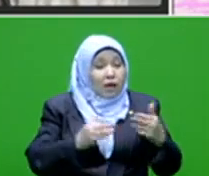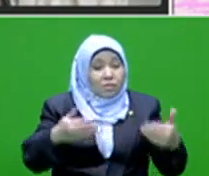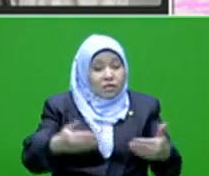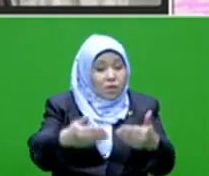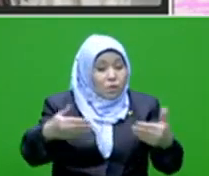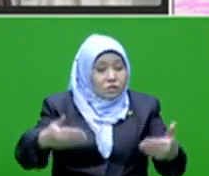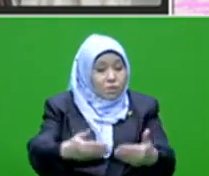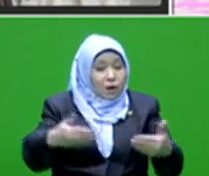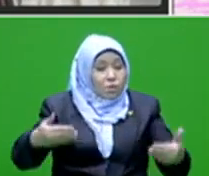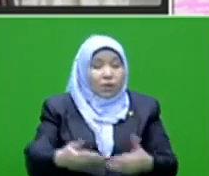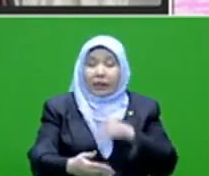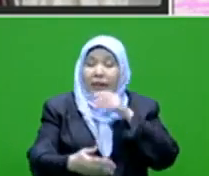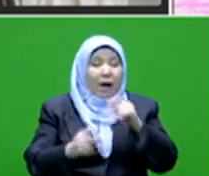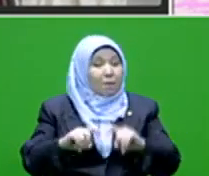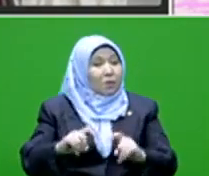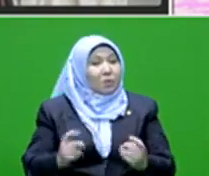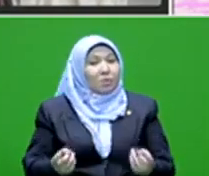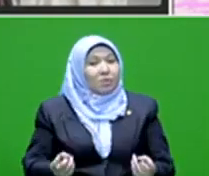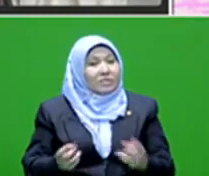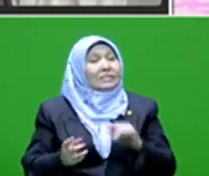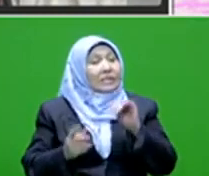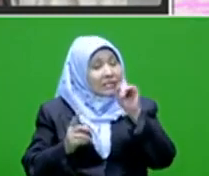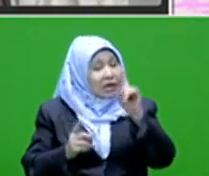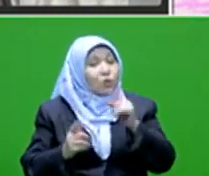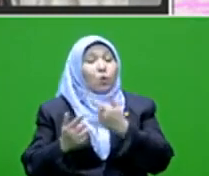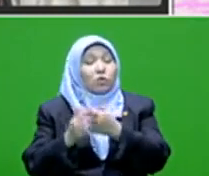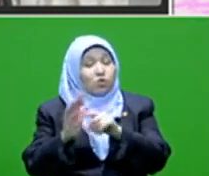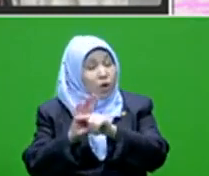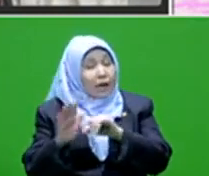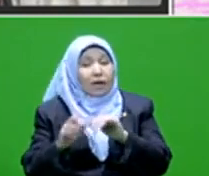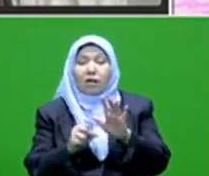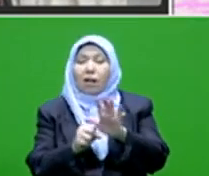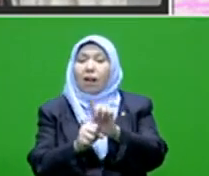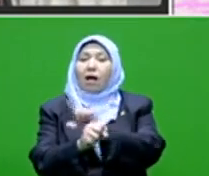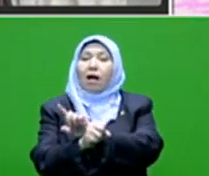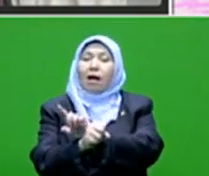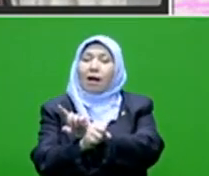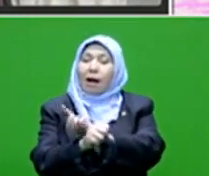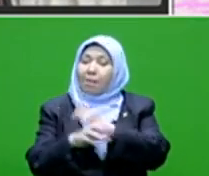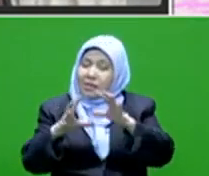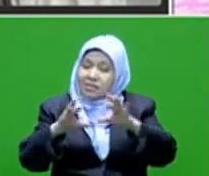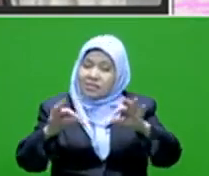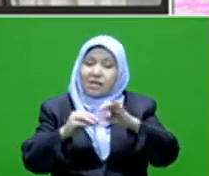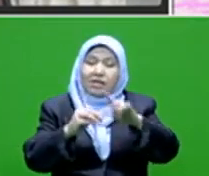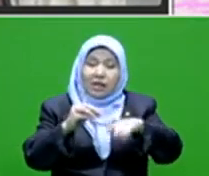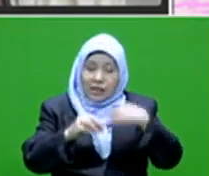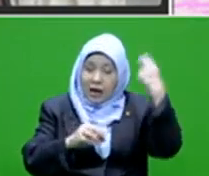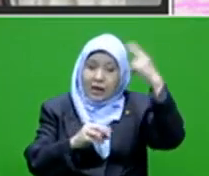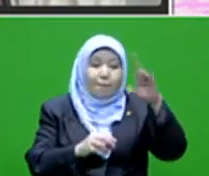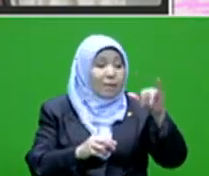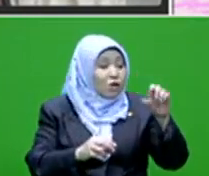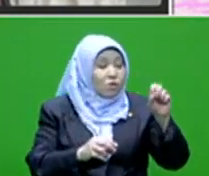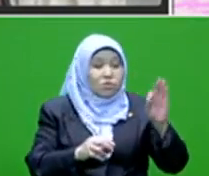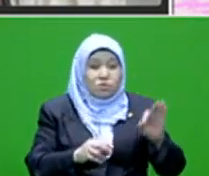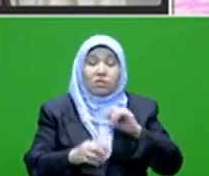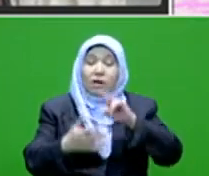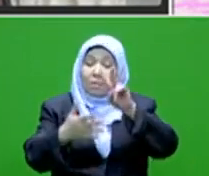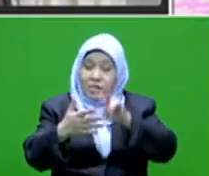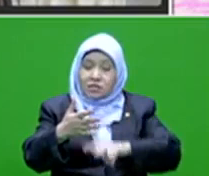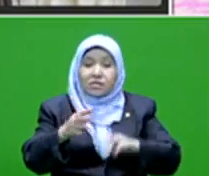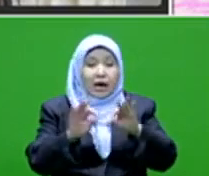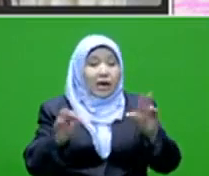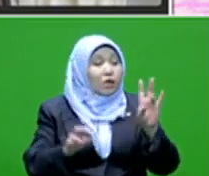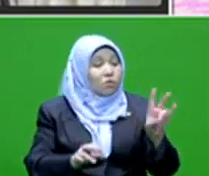dan tak terputus-putus. Ini salah satunya surah yang sempurna menceritakan tentang Nabi Allah Yusuf alaihissalam. Saya baca ayat